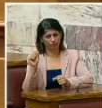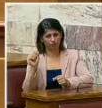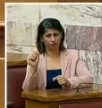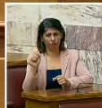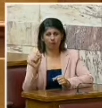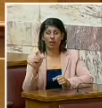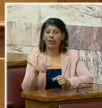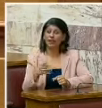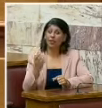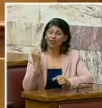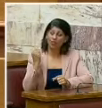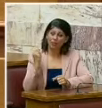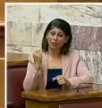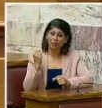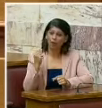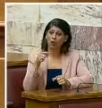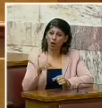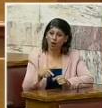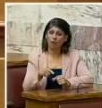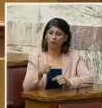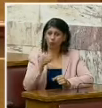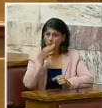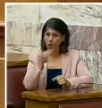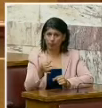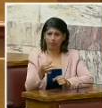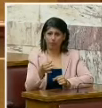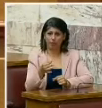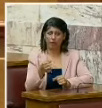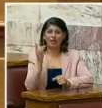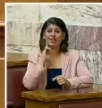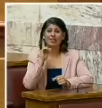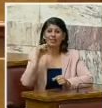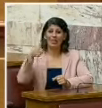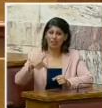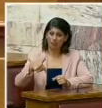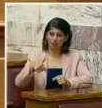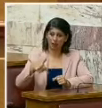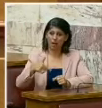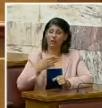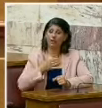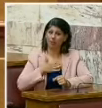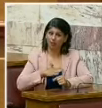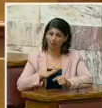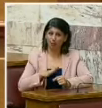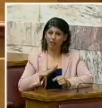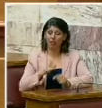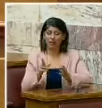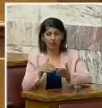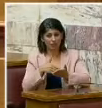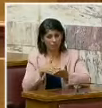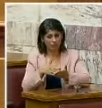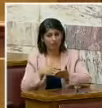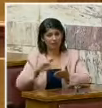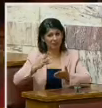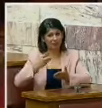θα κρατήσω αυτό το οποίο είπε η κυρία Γεννηματά και θα ήθελα να το διευκρινίσετε στην